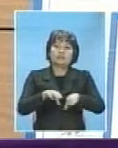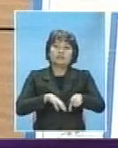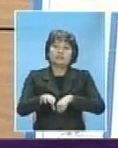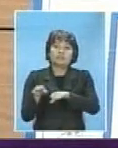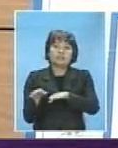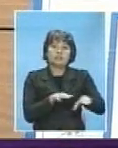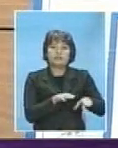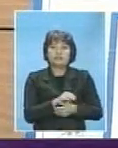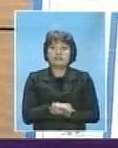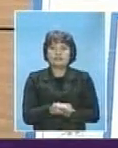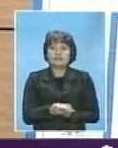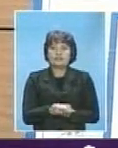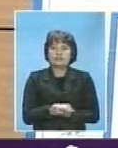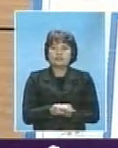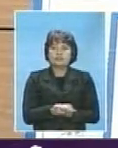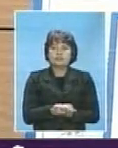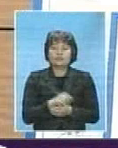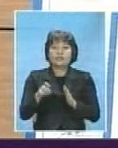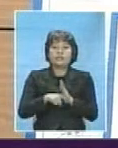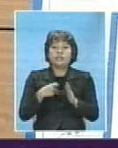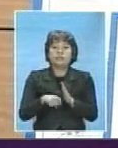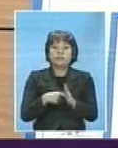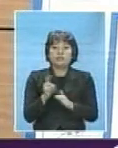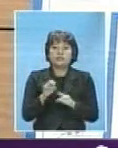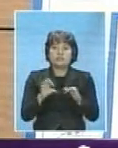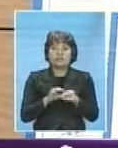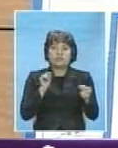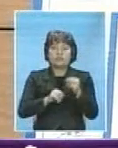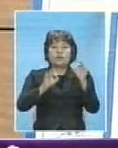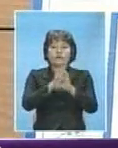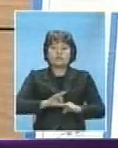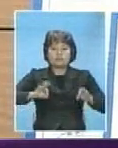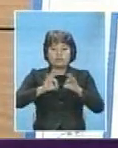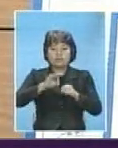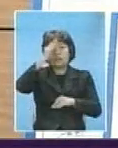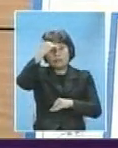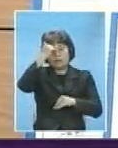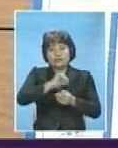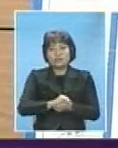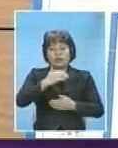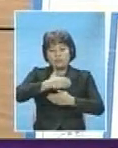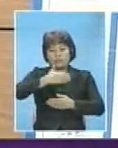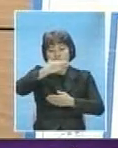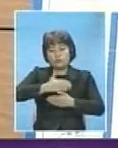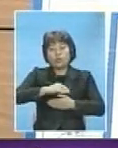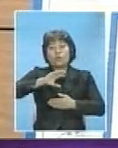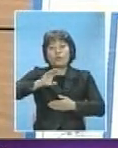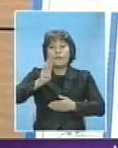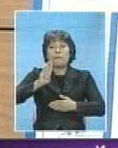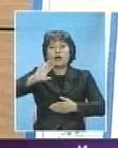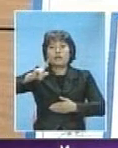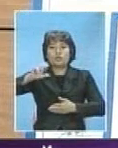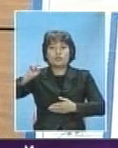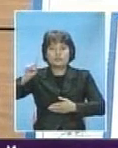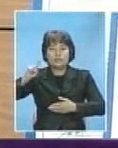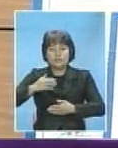ผลที่ทำให้กรณีดังกล่าวนั้นเป็นจุดสำคัญเพราะว่าประตูบางน้ำที่บางโฉมสีนั้นเมื่อมีการ